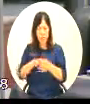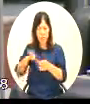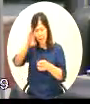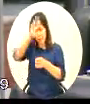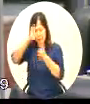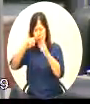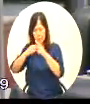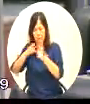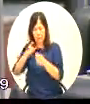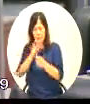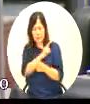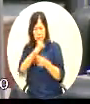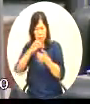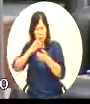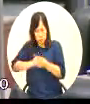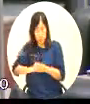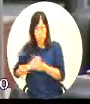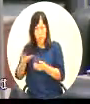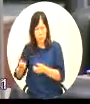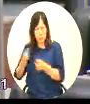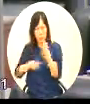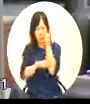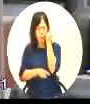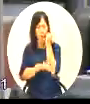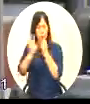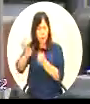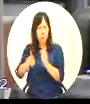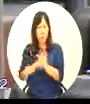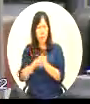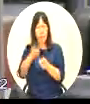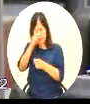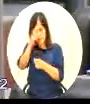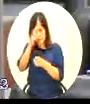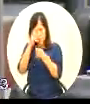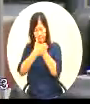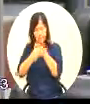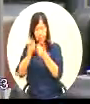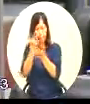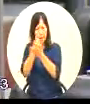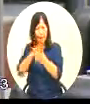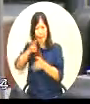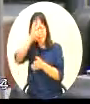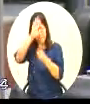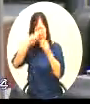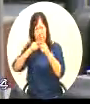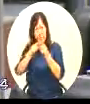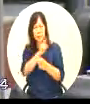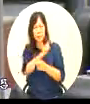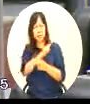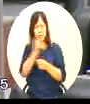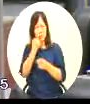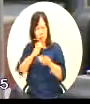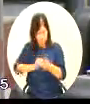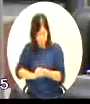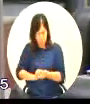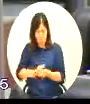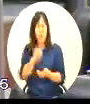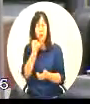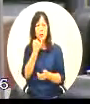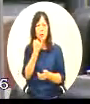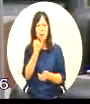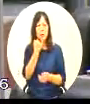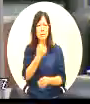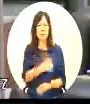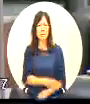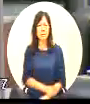主法，好，病人自主权的这个法令，就是要保障任何一个病人他可以行使他做任何医